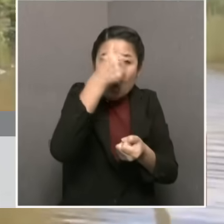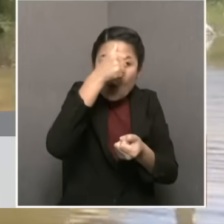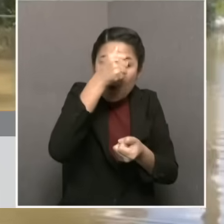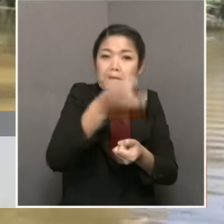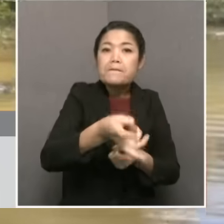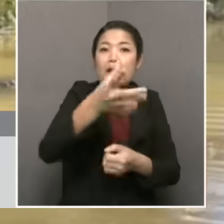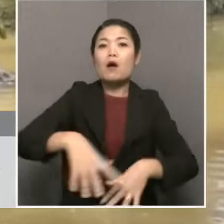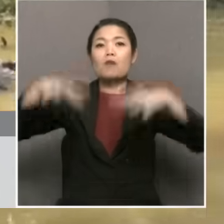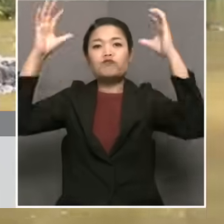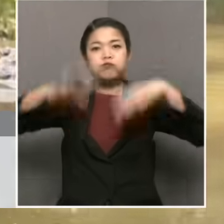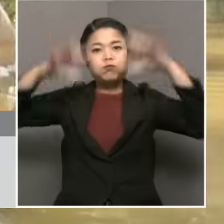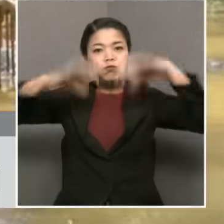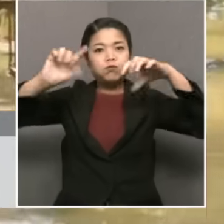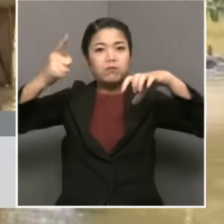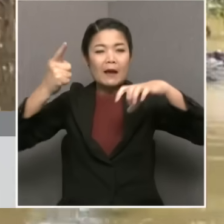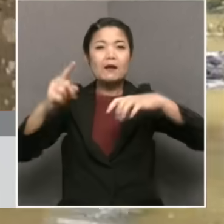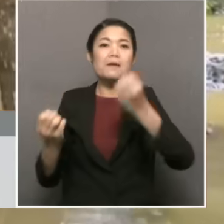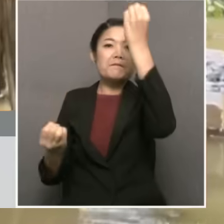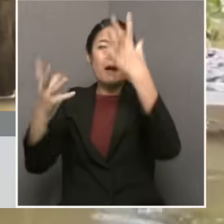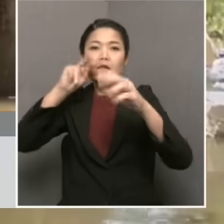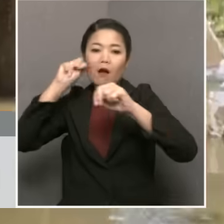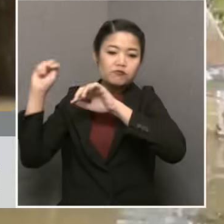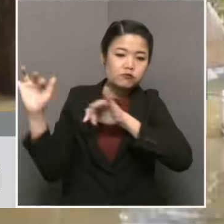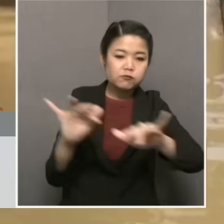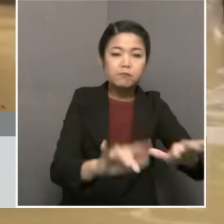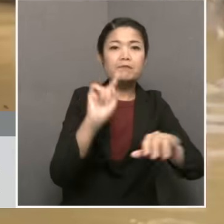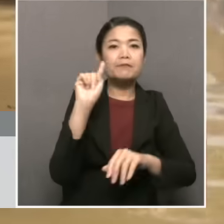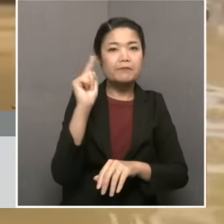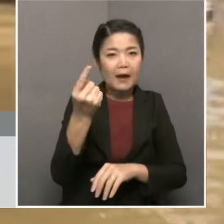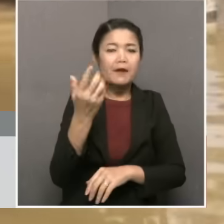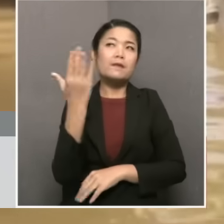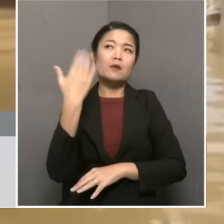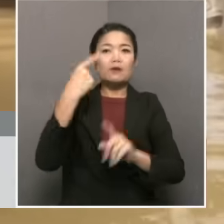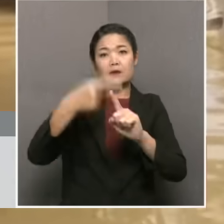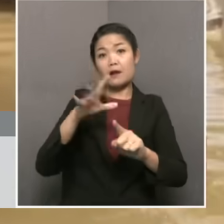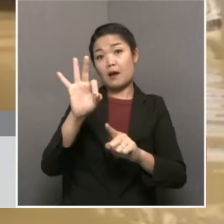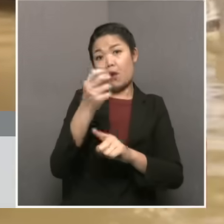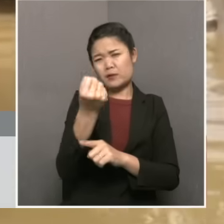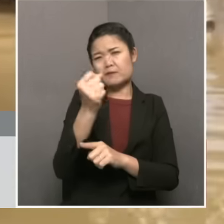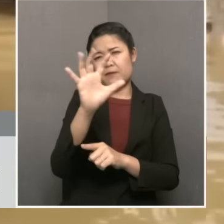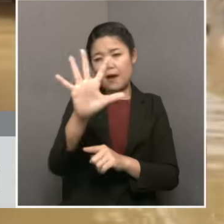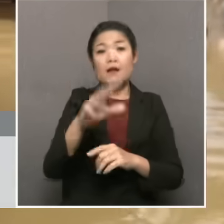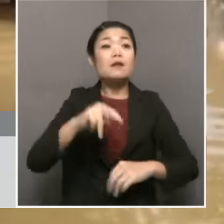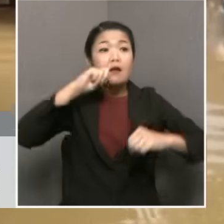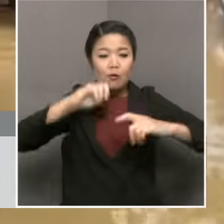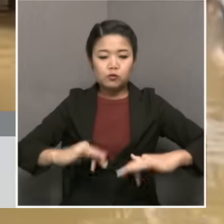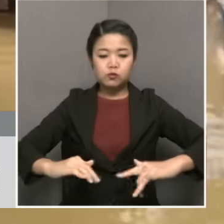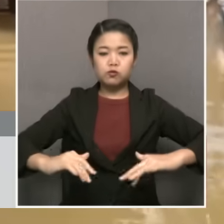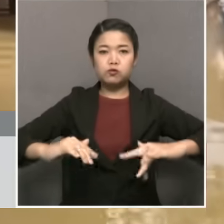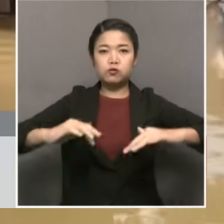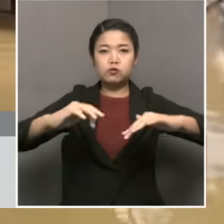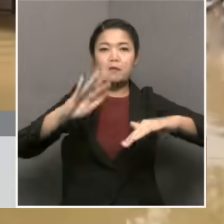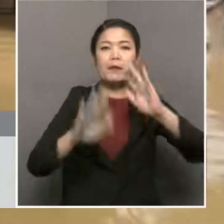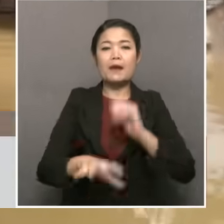ฝนตกหนักในพื้นที่น้ำป่าหลากมาอีกระลอกนึงนะคะเมื่อวันที่ 15กันยายนและระดับน้ำสูงประมาณ